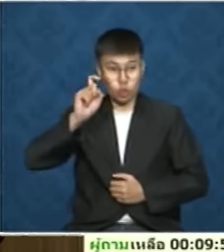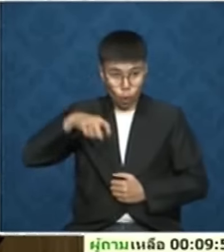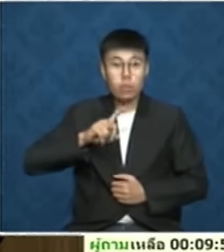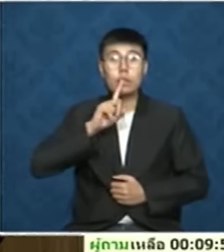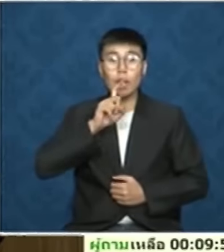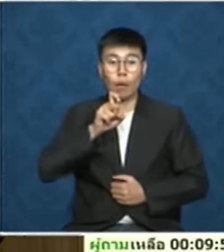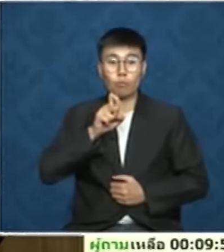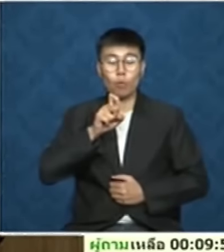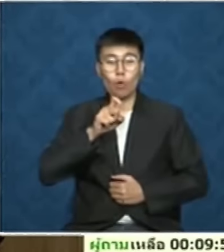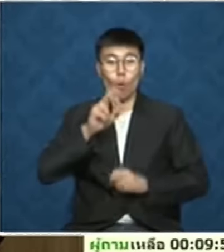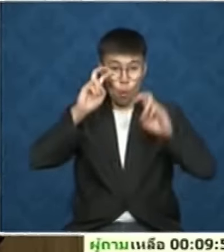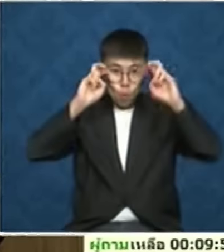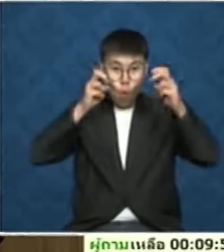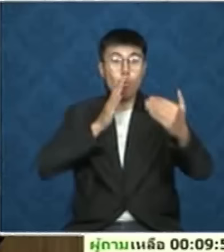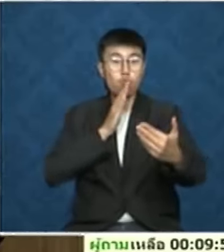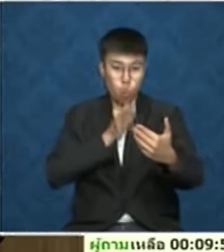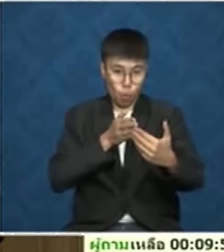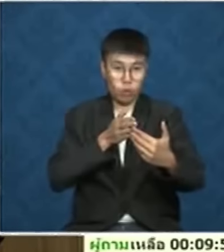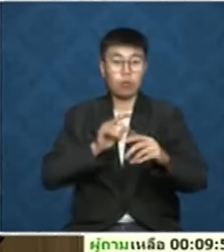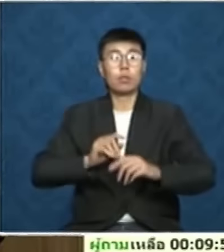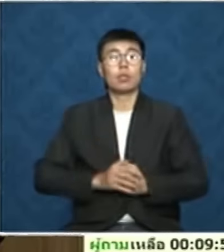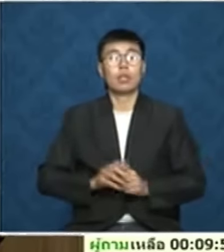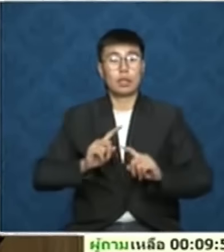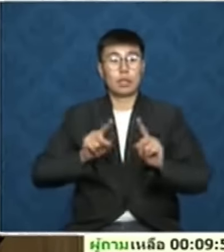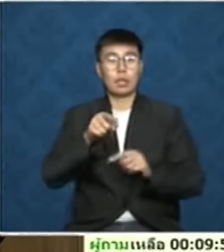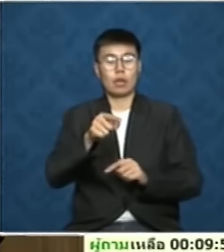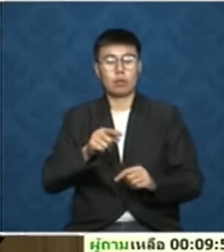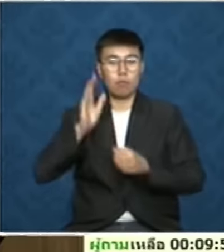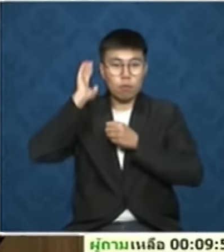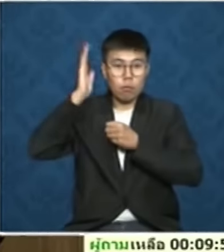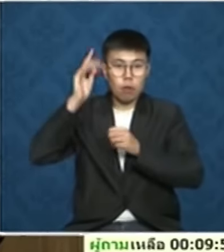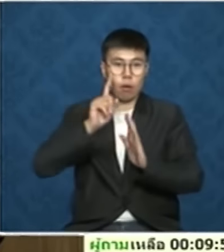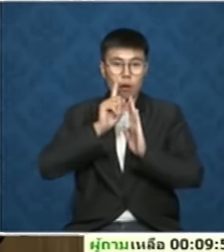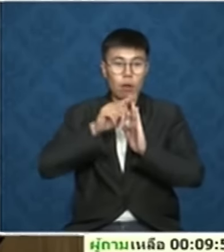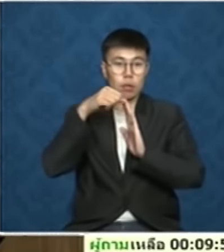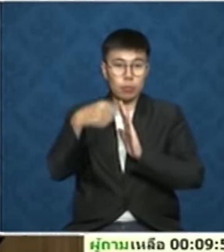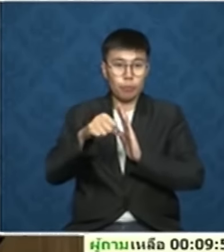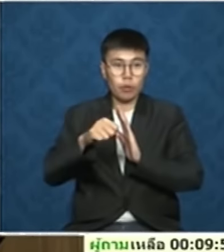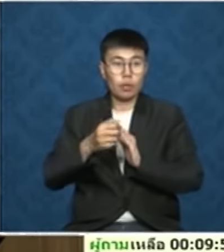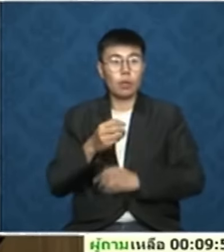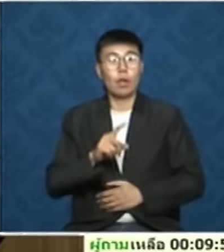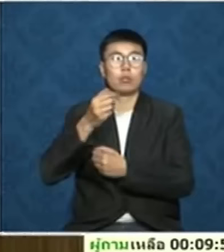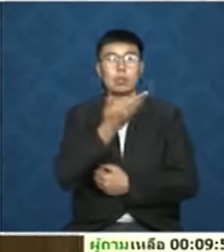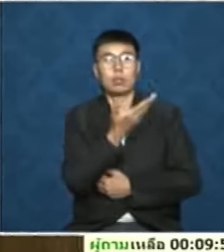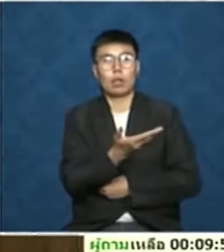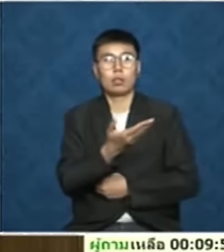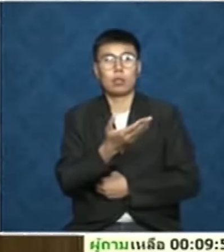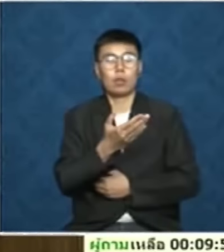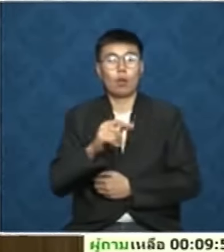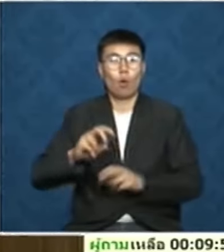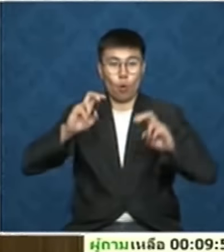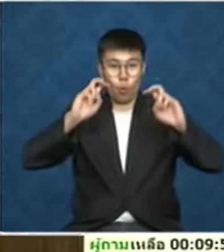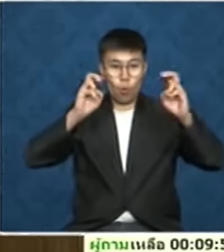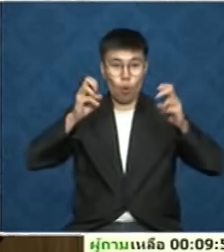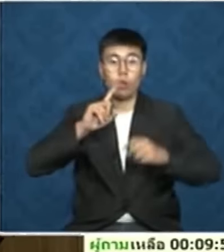อักษรณรงค์สสบุรีรัมย์พรรภูมิใจไทยซึ่งก่อนหน้าที่จะมาคำว่าปากอมสากเนี่ยก็ได้ลุกขึ้นมาประท้วงก่อนหน้าแล้ว